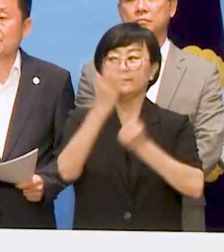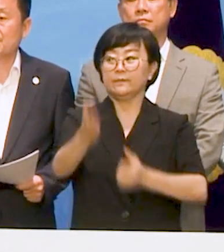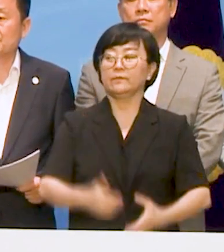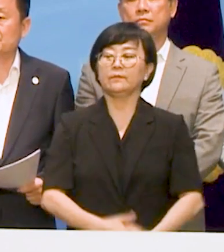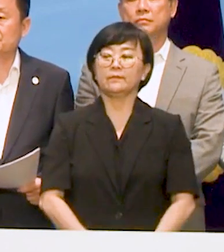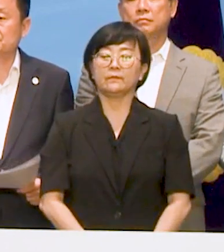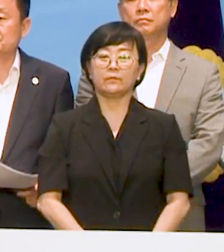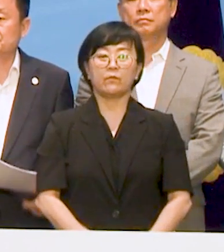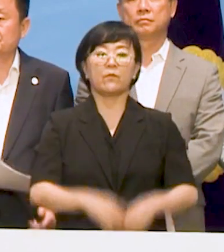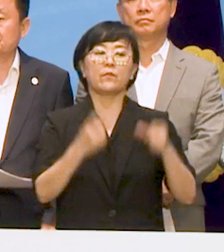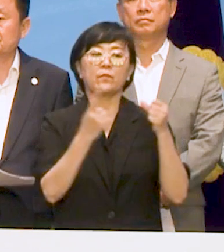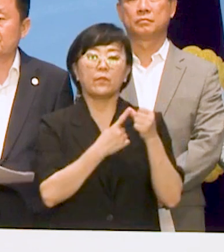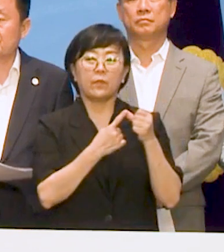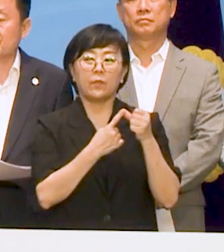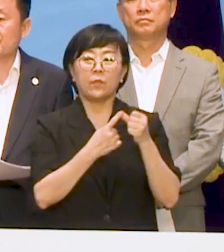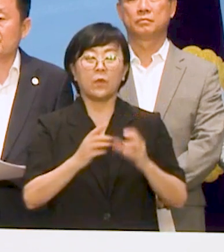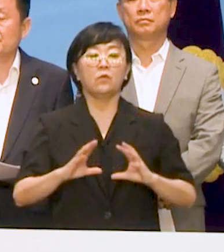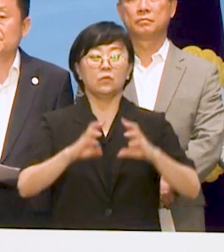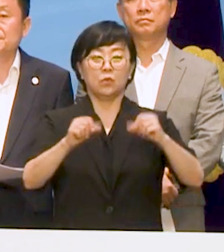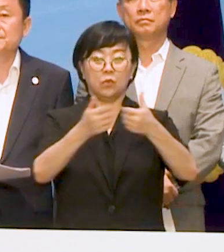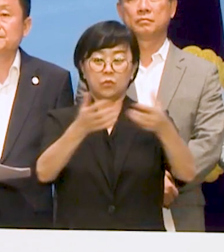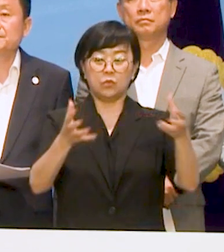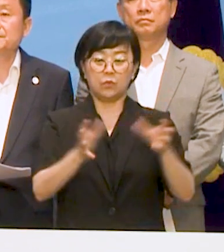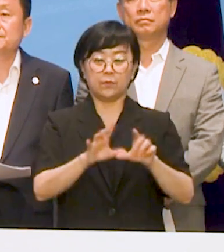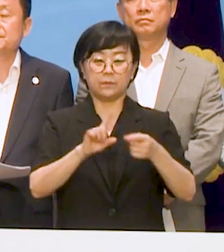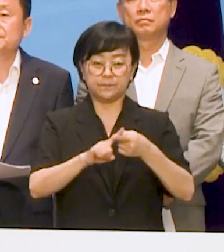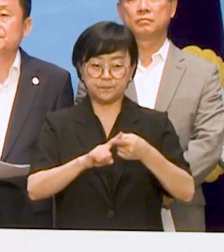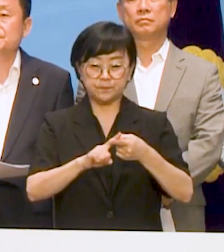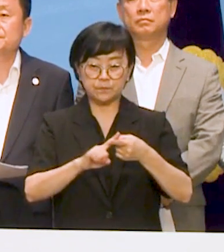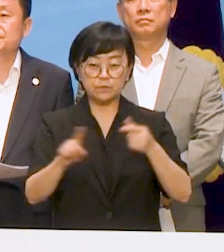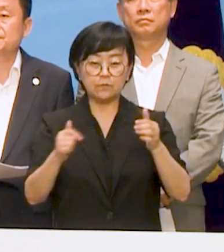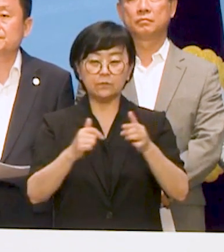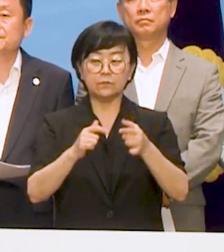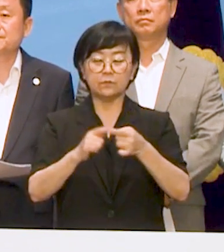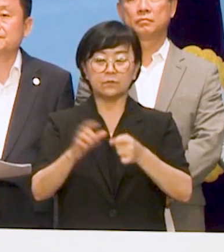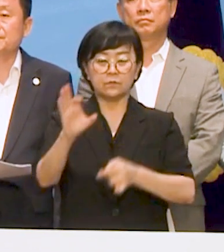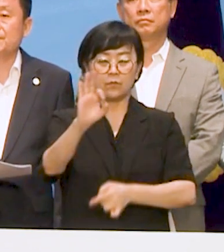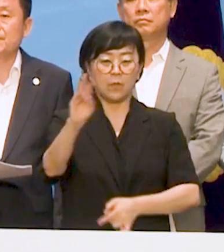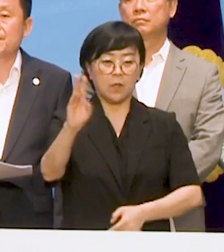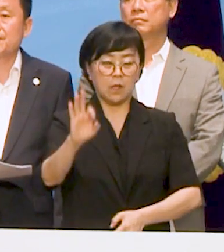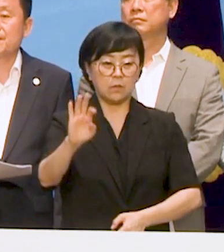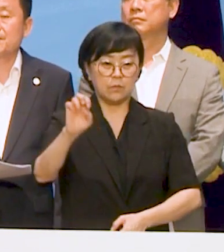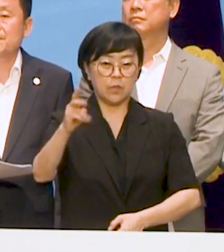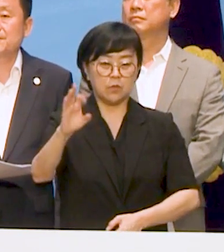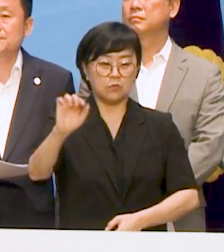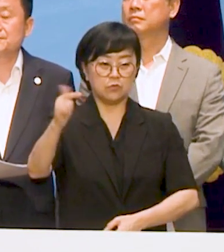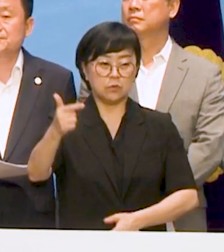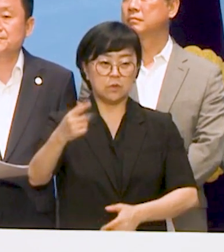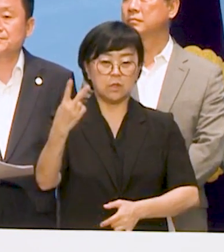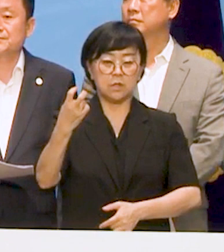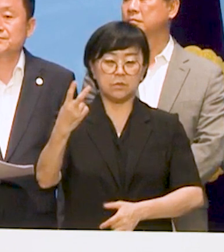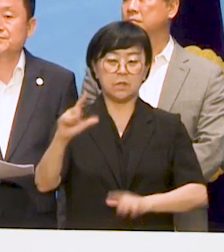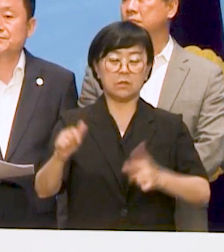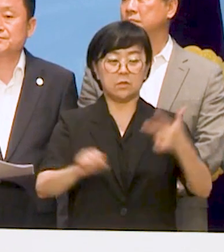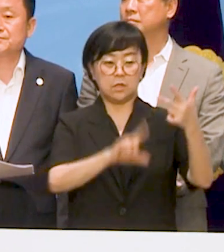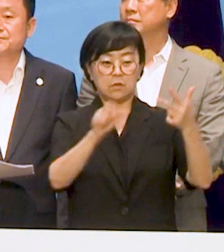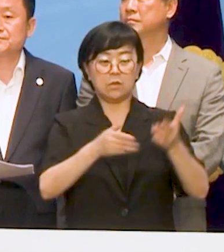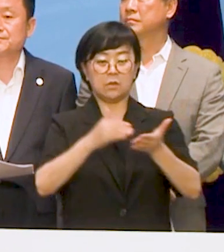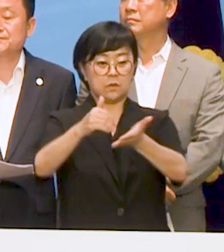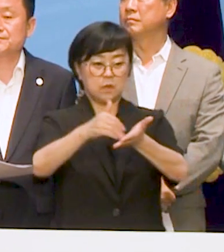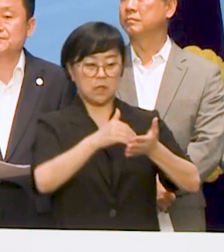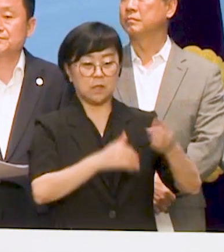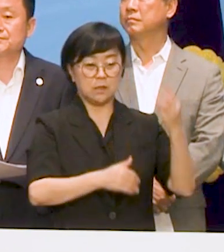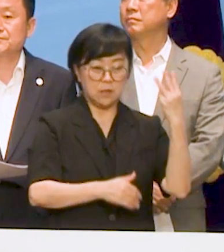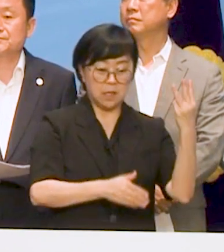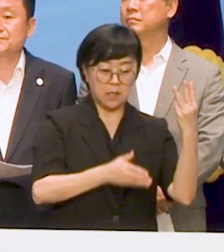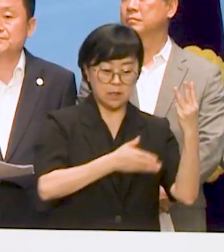하겠습니다 첫째 국토부와 용역사가 양평균이 양평군이 22년 7월 제안한 세